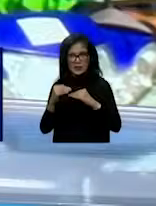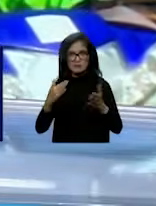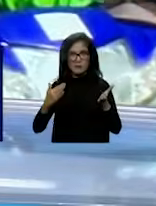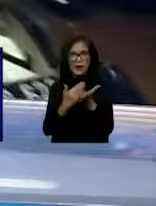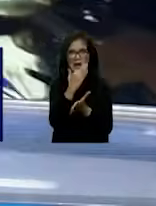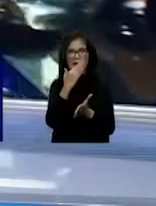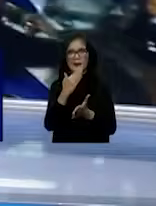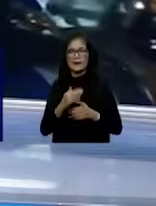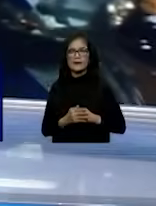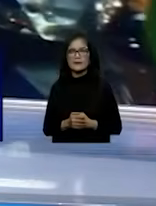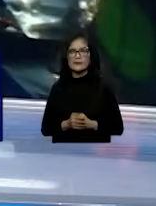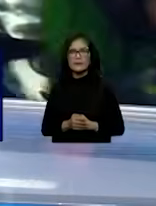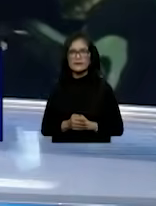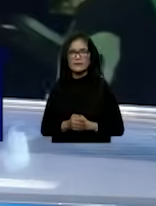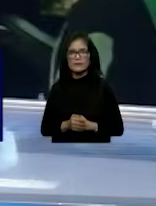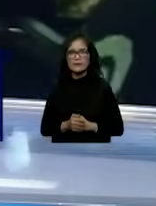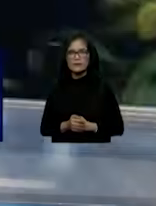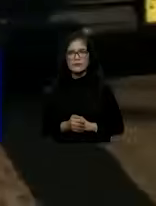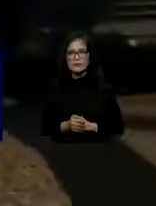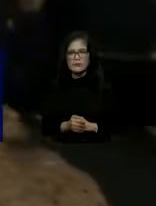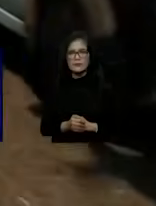Nurrahma di Slipi, Jakarta Barat.